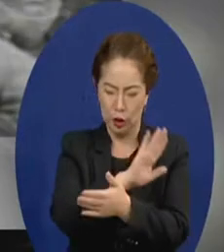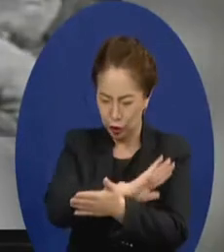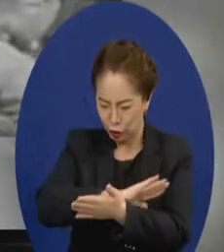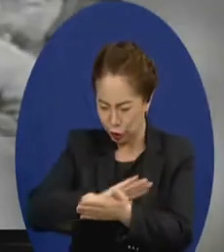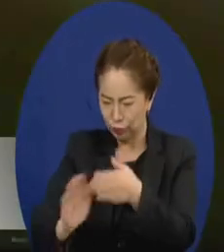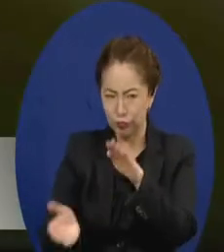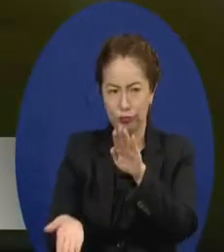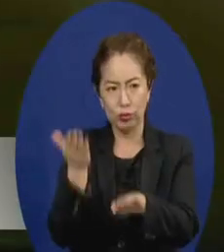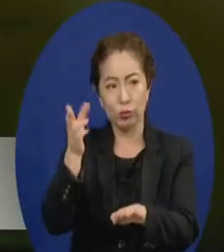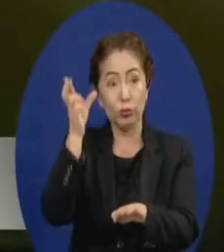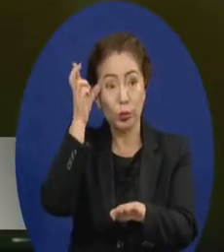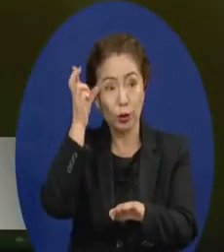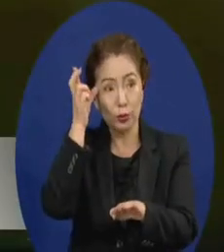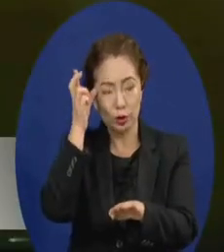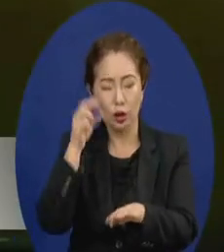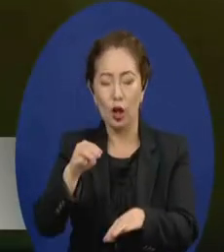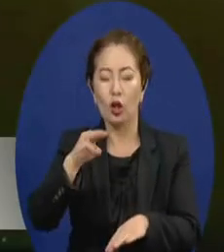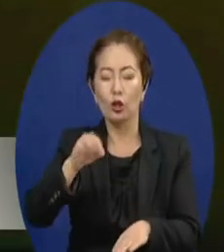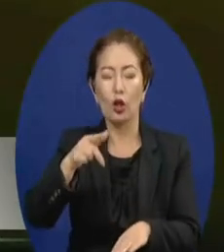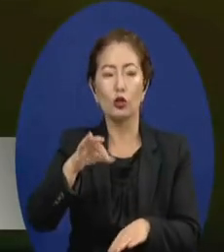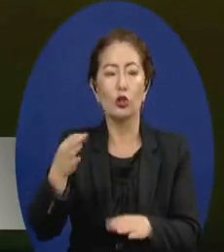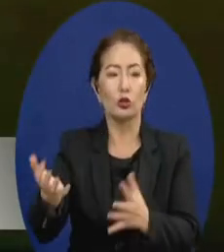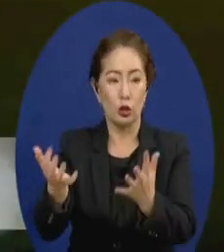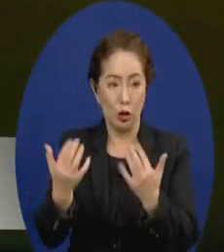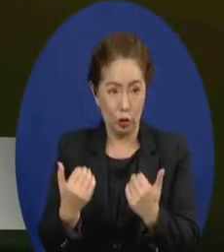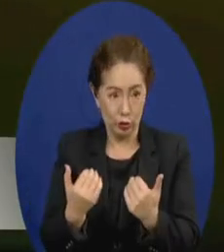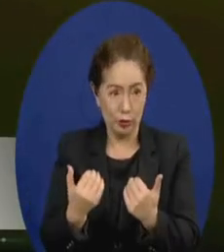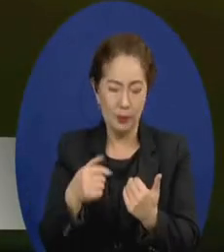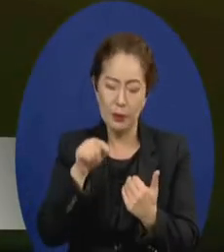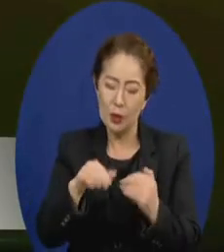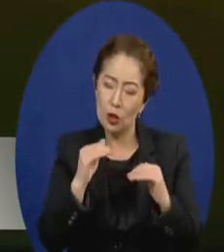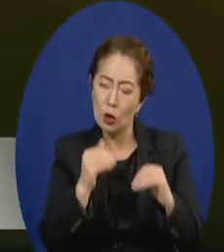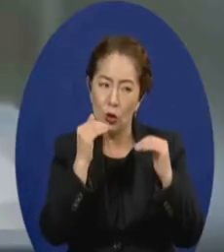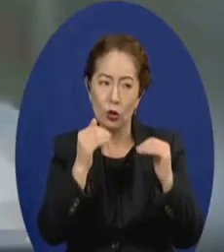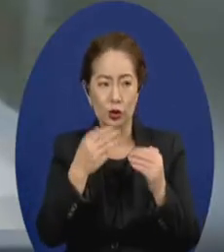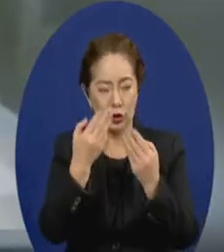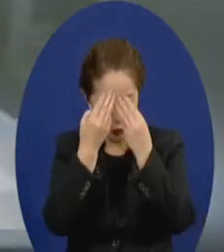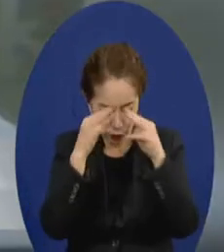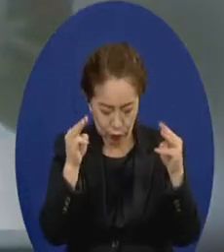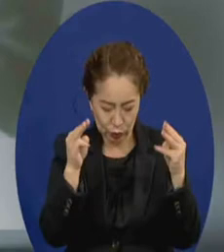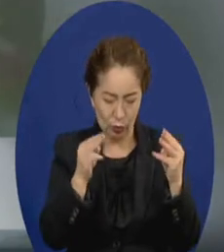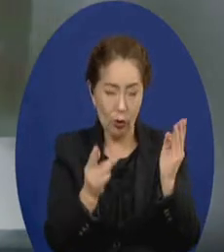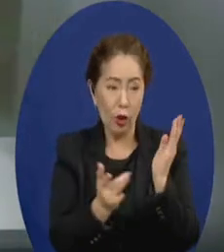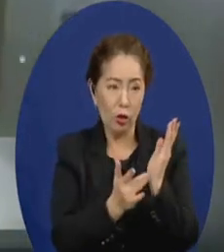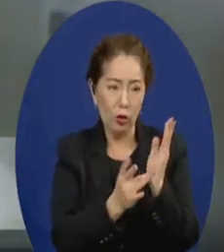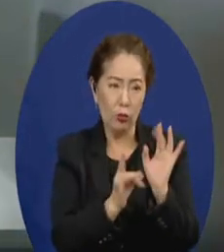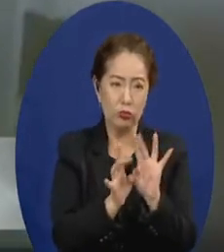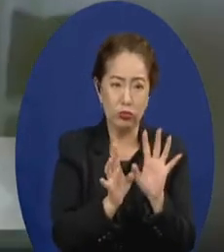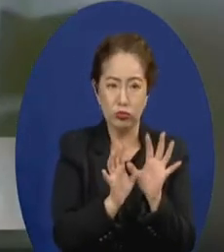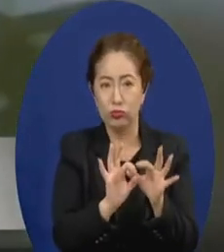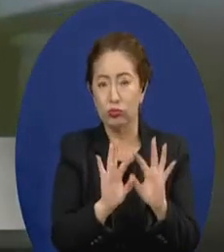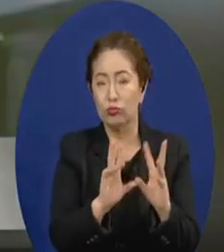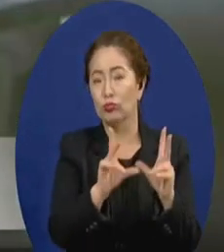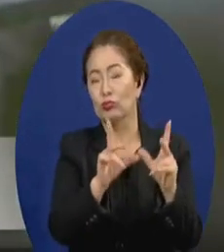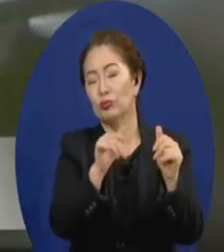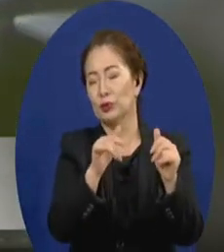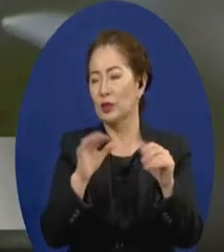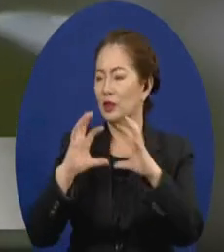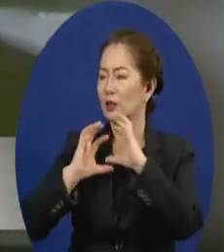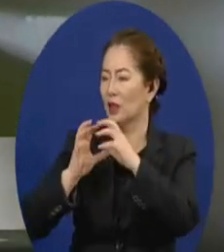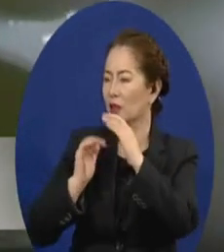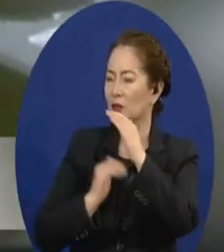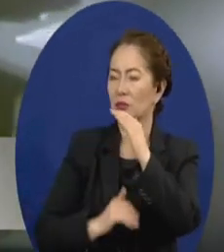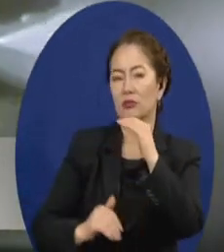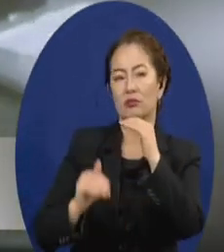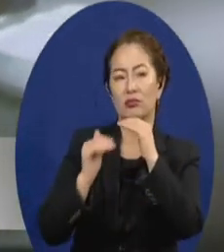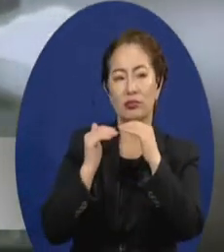үеийн боловсролын тогтолцоо бий болжээ. Шин үеийн боловсролын хөгжил шинжлэх ухааны ололт амжилт ихтэй. Дэлхийн тахинта хэм тэгш